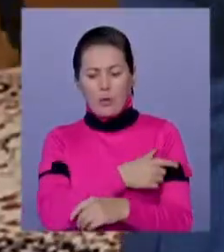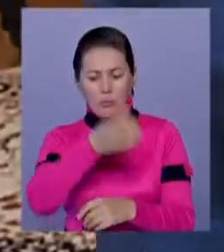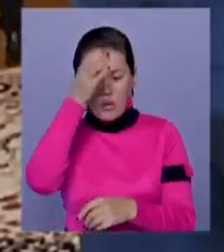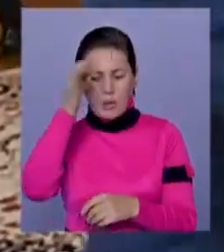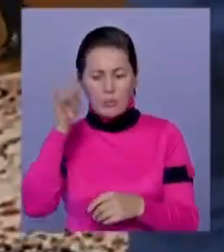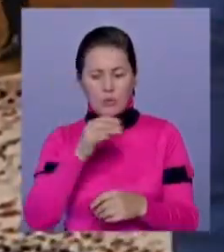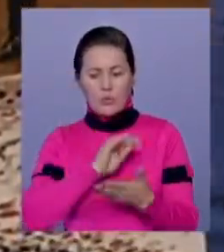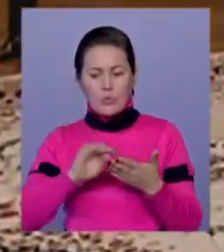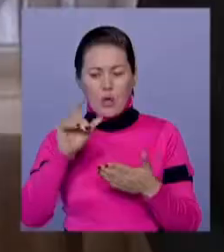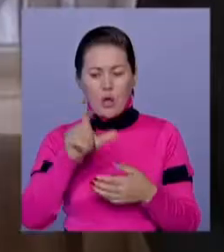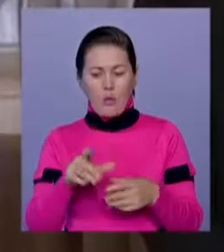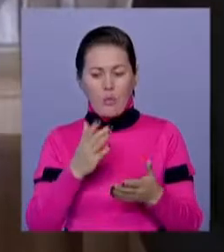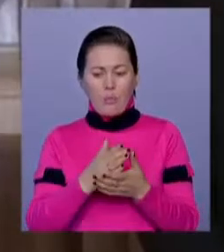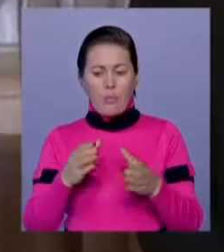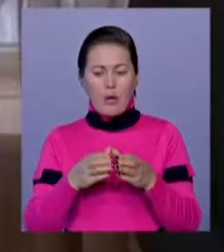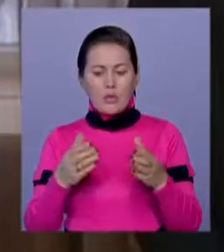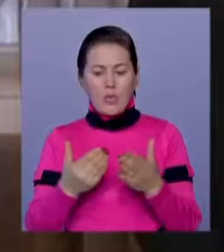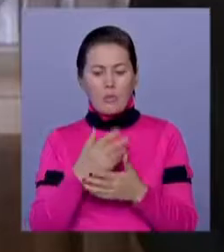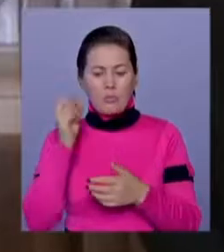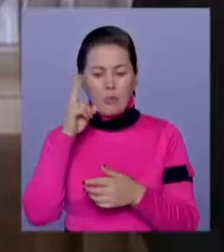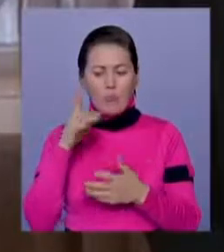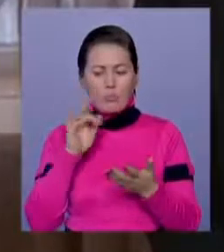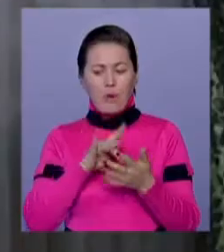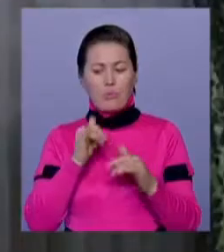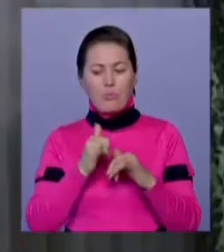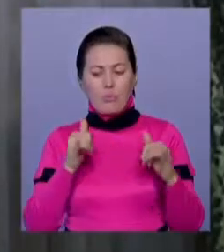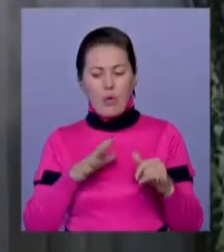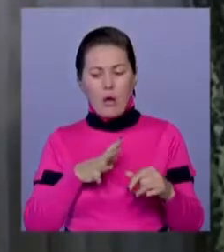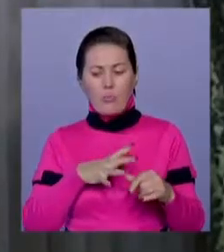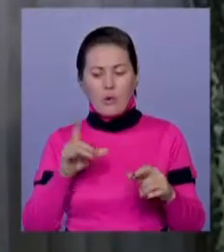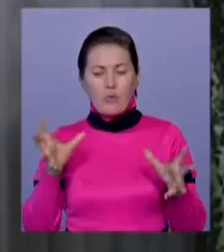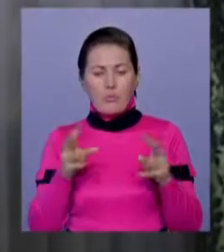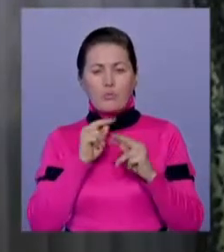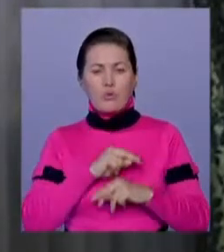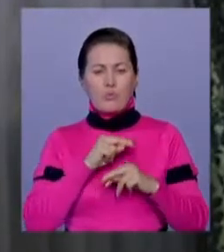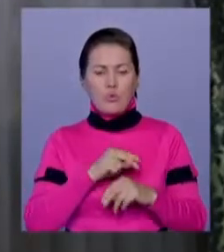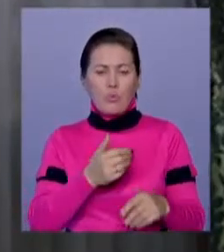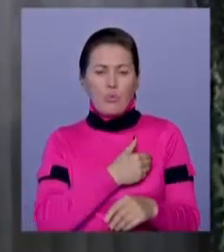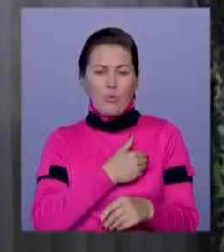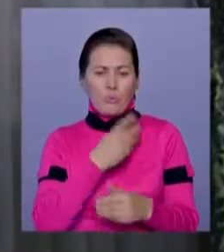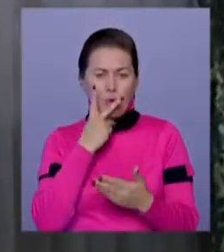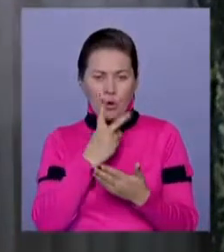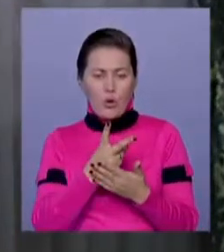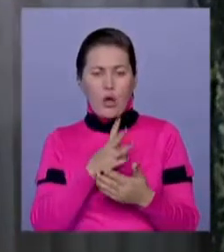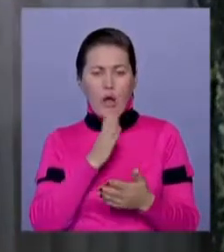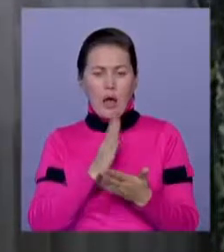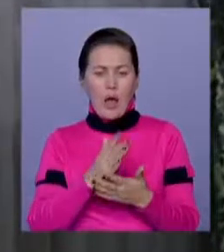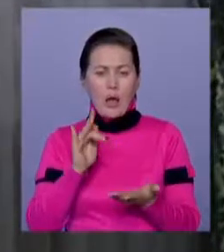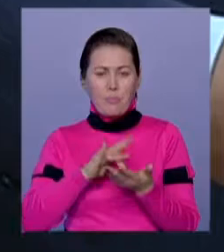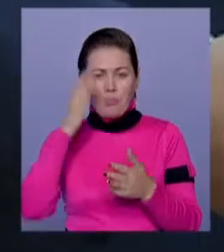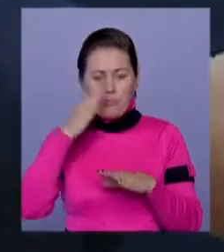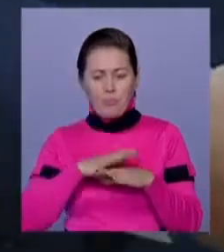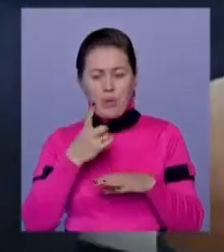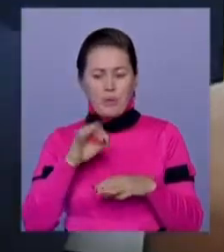мен журналистер бар. Партияның жаңа мүшелері қаланың дамуы үшін жұдырықтай жұмылып жұмыс істеуге ниетті екен. Бүгін қала әкімі Бауыржан